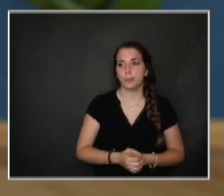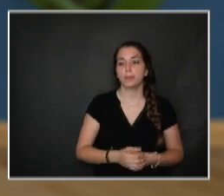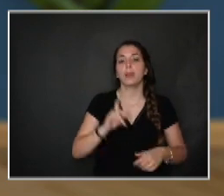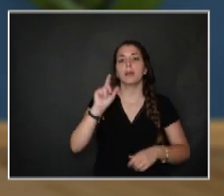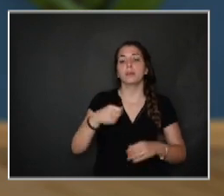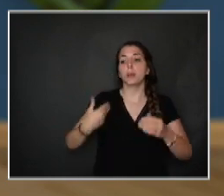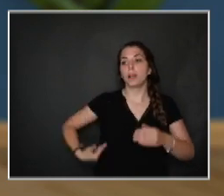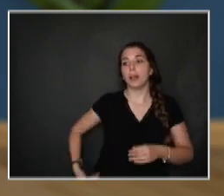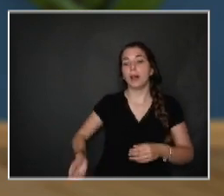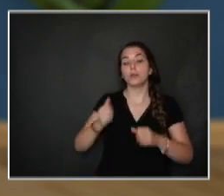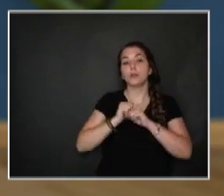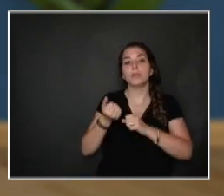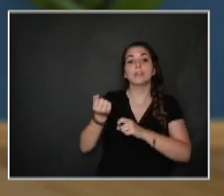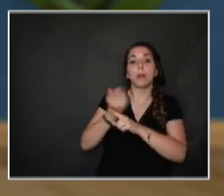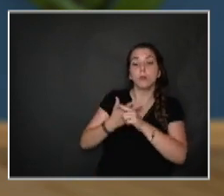lombaires.